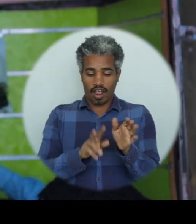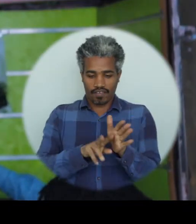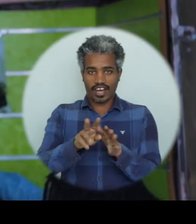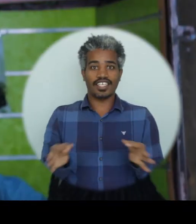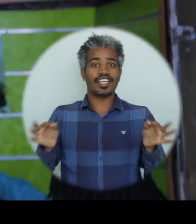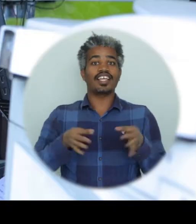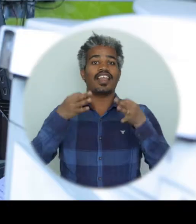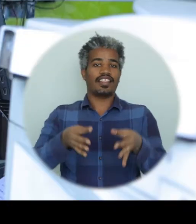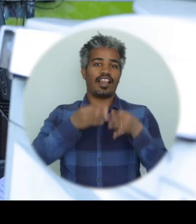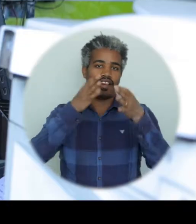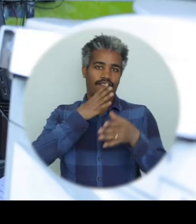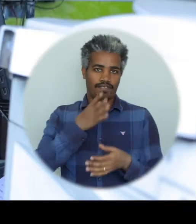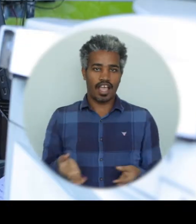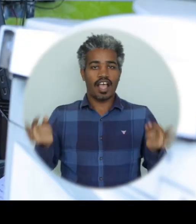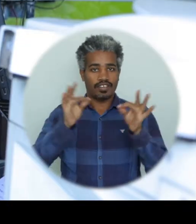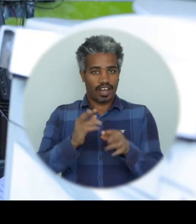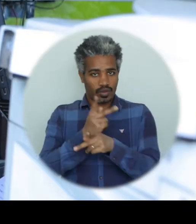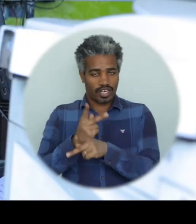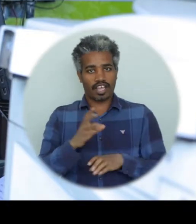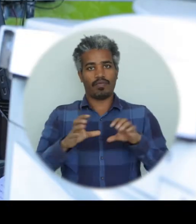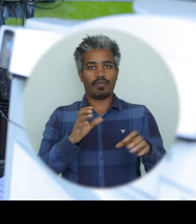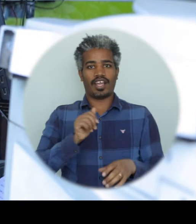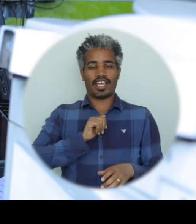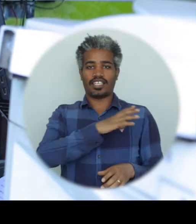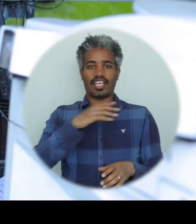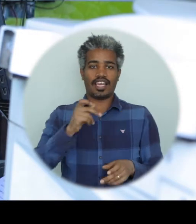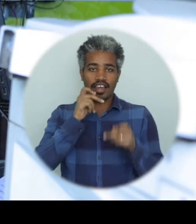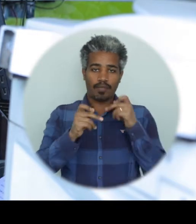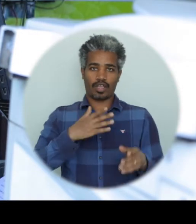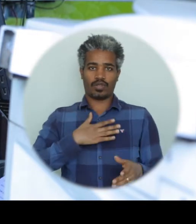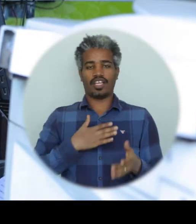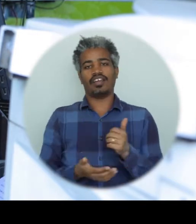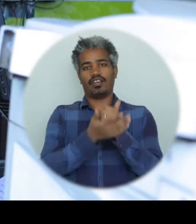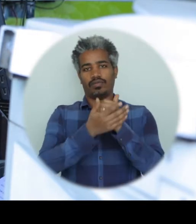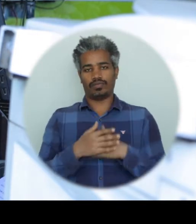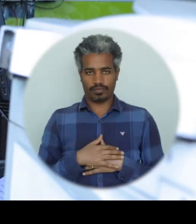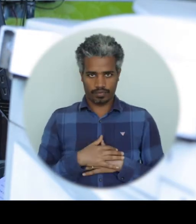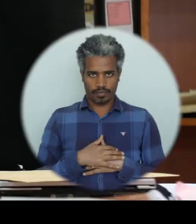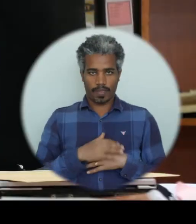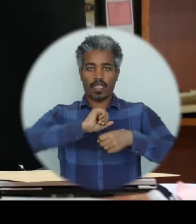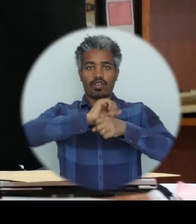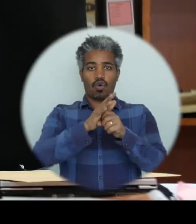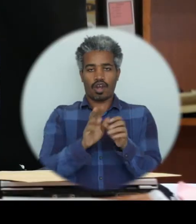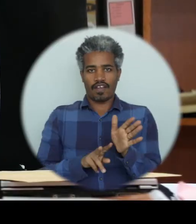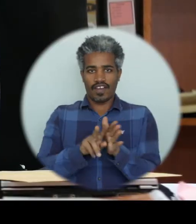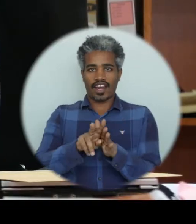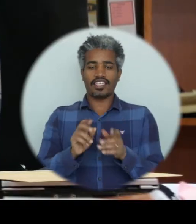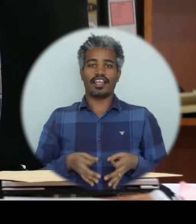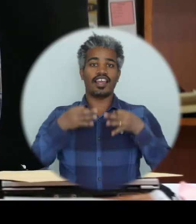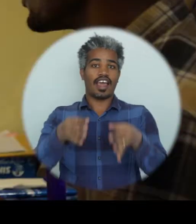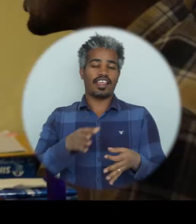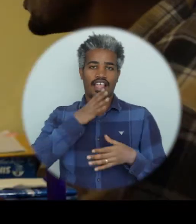ቫይረስ መተላለፍ እንዳይኖር ተገቢውን ጥንቃቄ በማድረግ ራሴንና ደንበኞቼን እረዳለሁ። የኮሮና